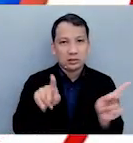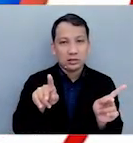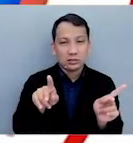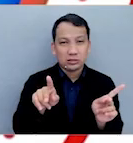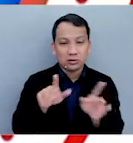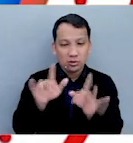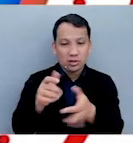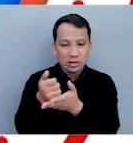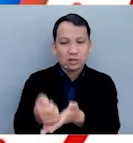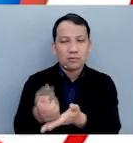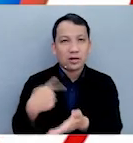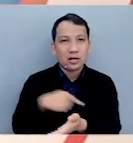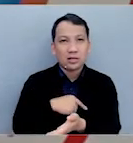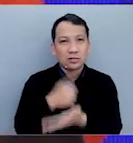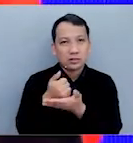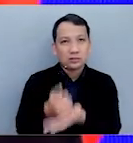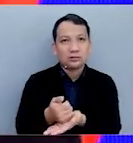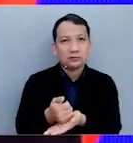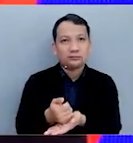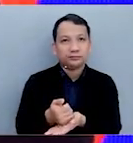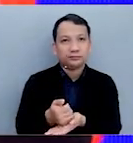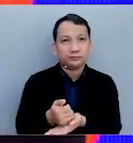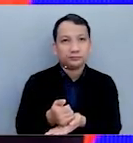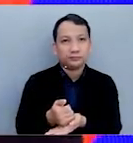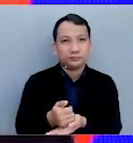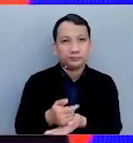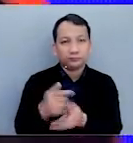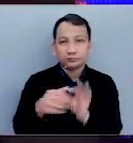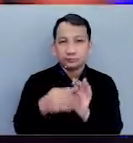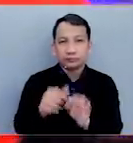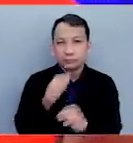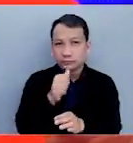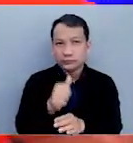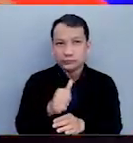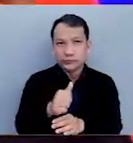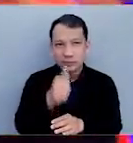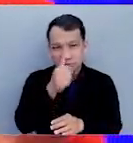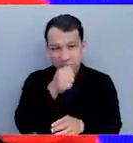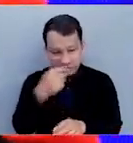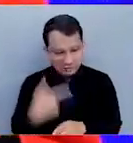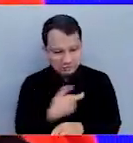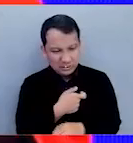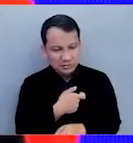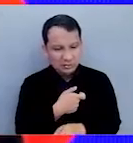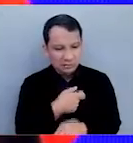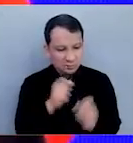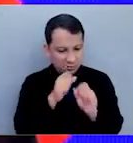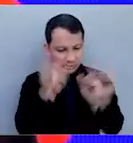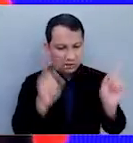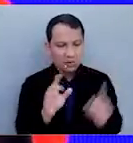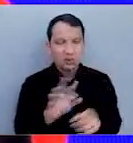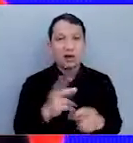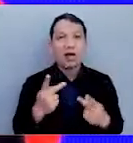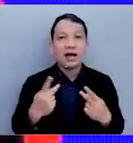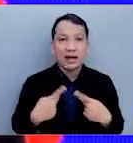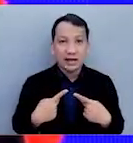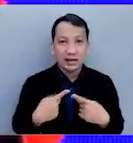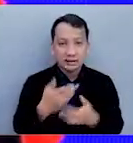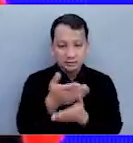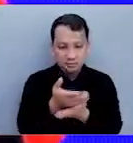Meron kami portion dito na may hindi lang puro kala nila nananakit, nanggugulat. Meron kami ditong part